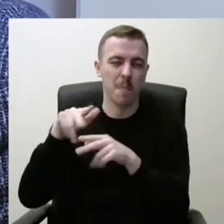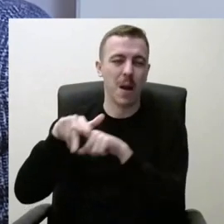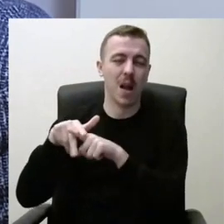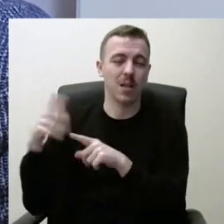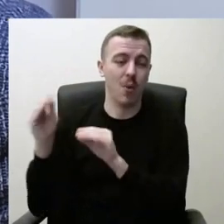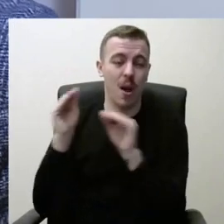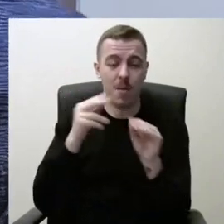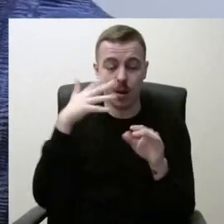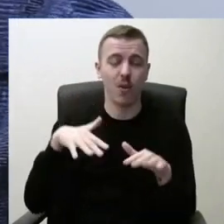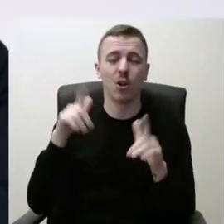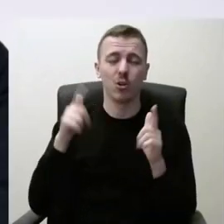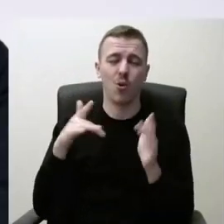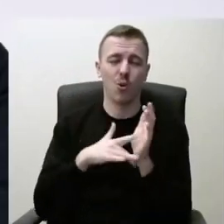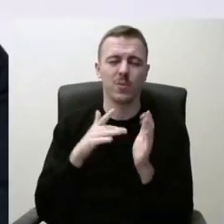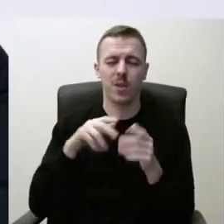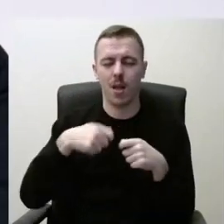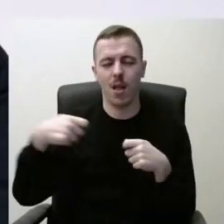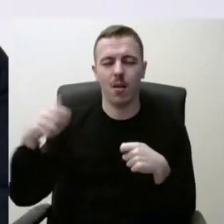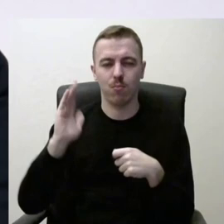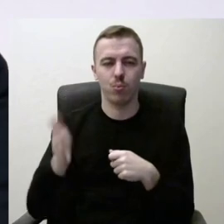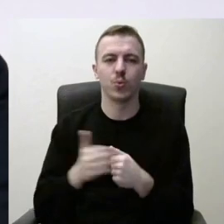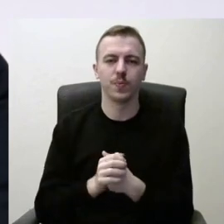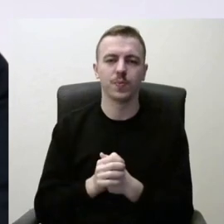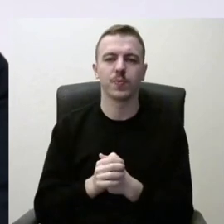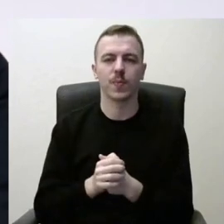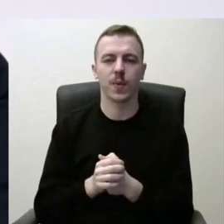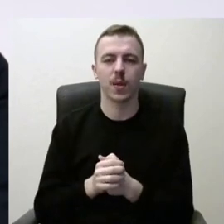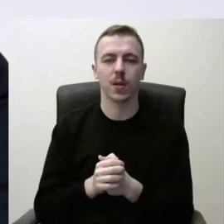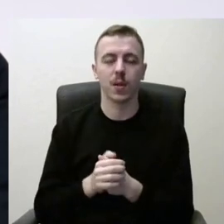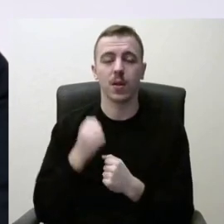korupciją ir turėsime. Ačiū. Dėkuoju. Ponas Labanauskas,